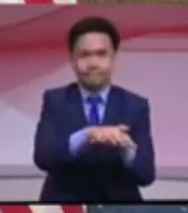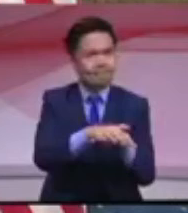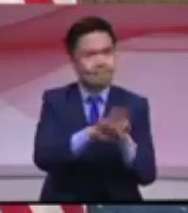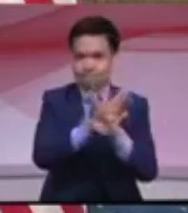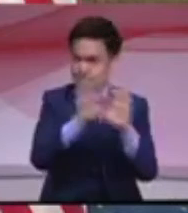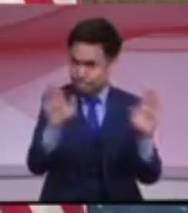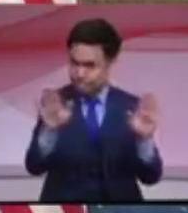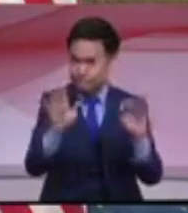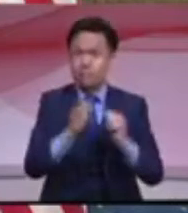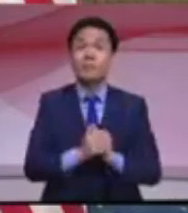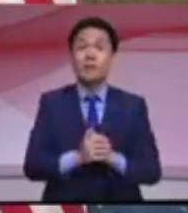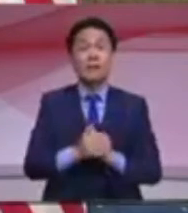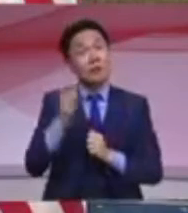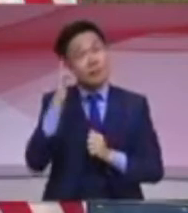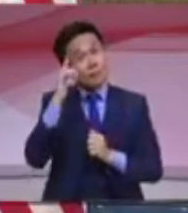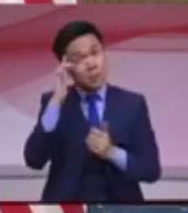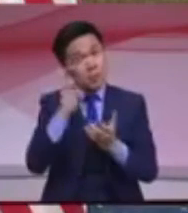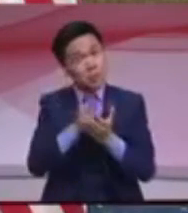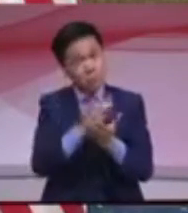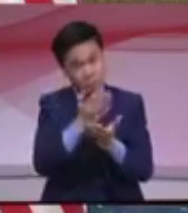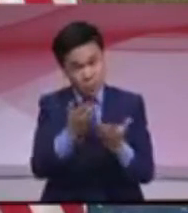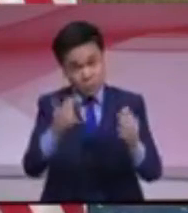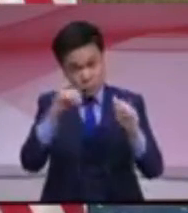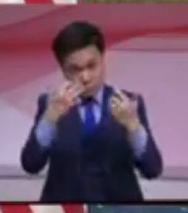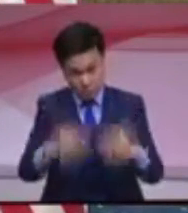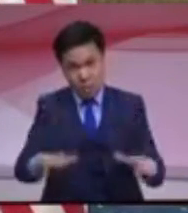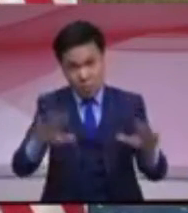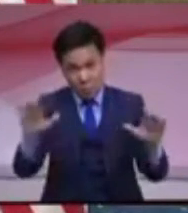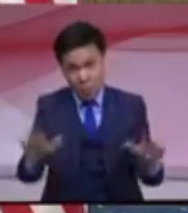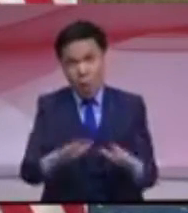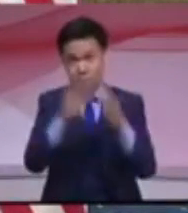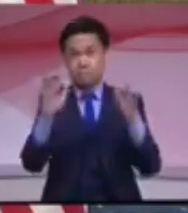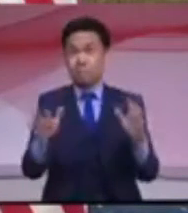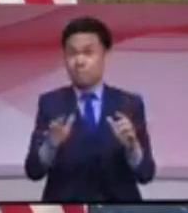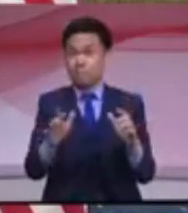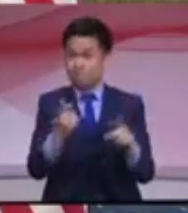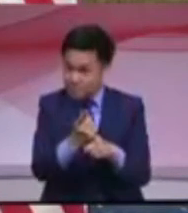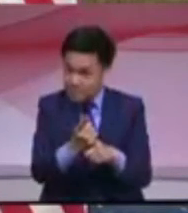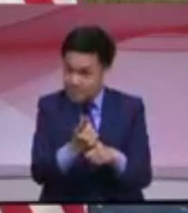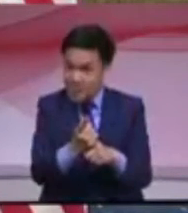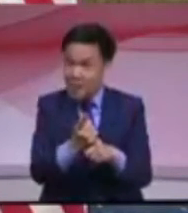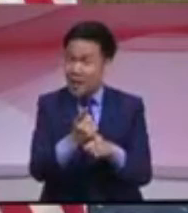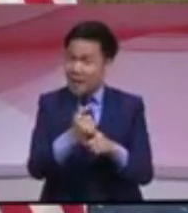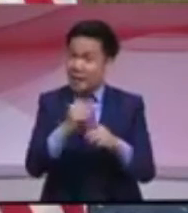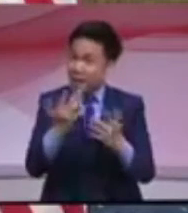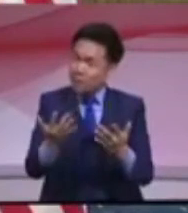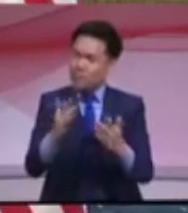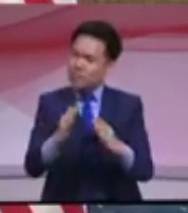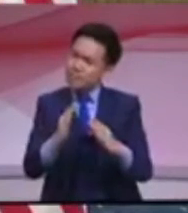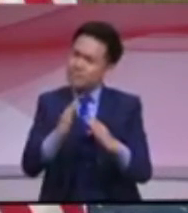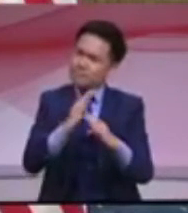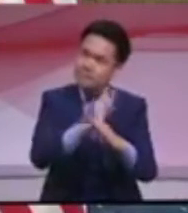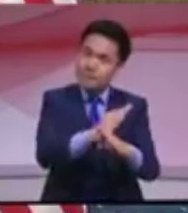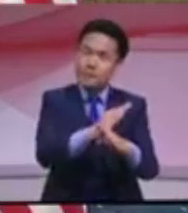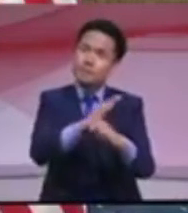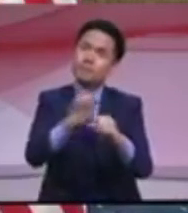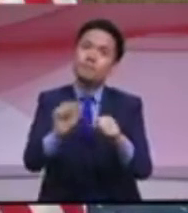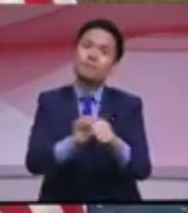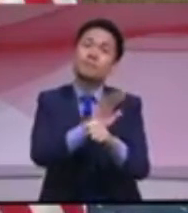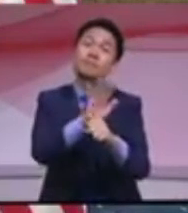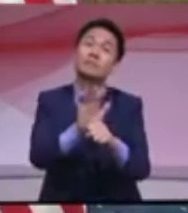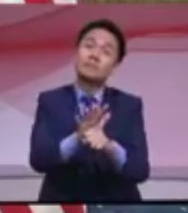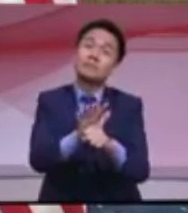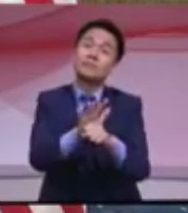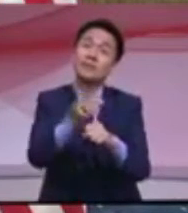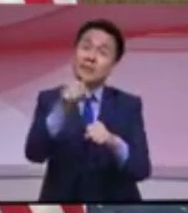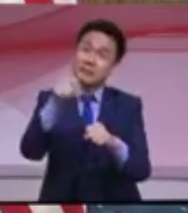semua ini telah ponsel seri lakukan selama ini sehingga kita berjaya mengekang penularan wabah comments 19